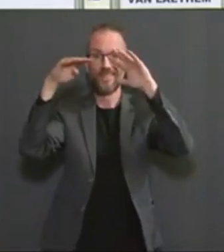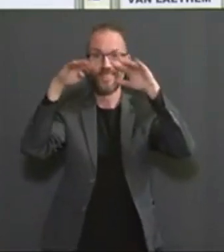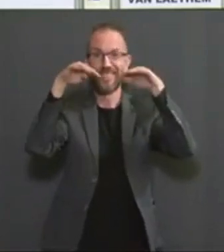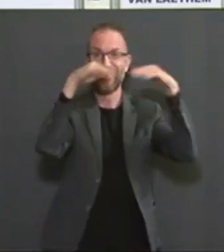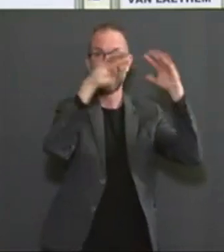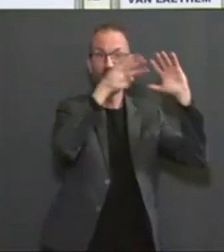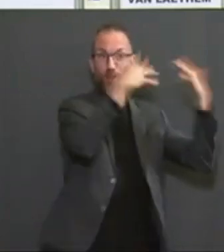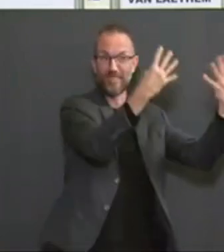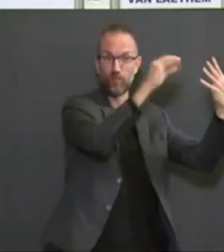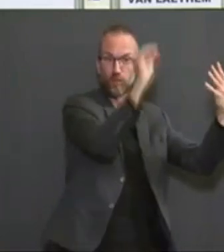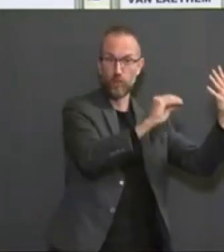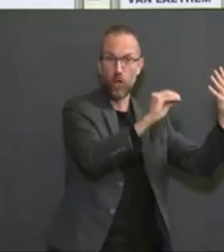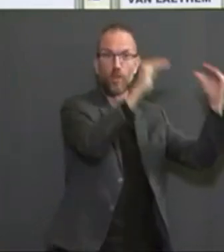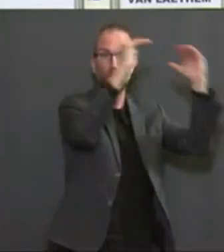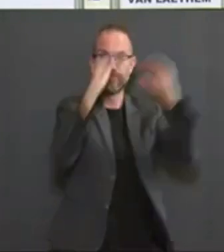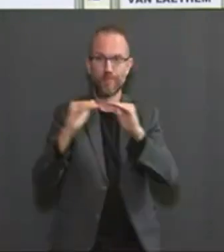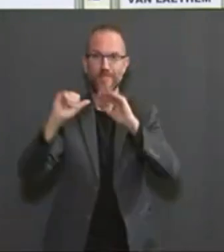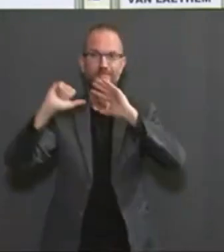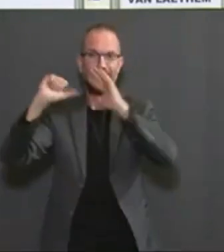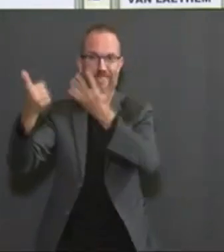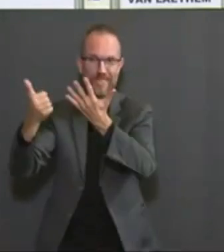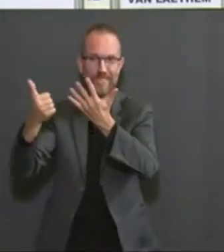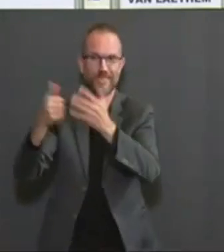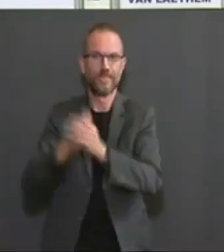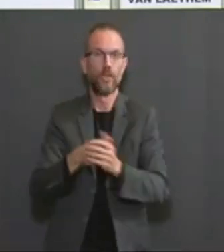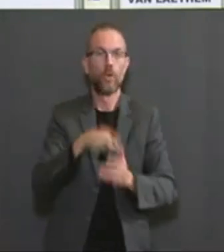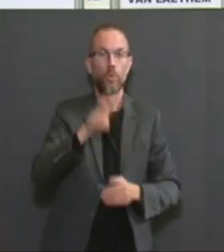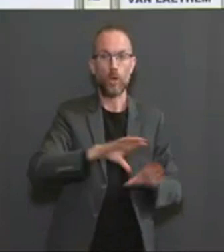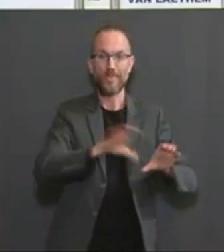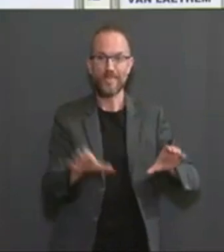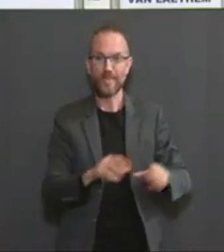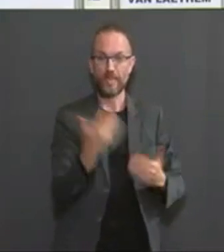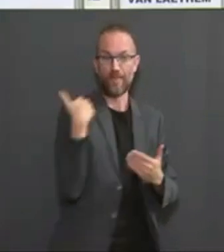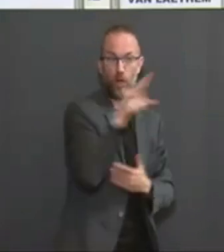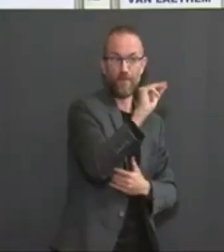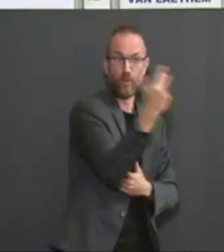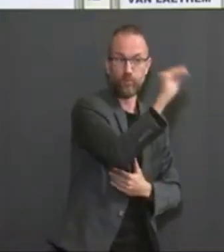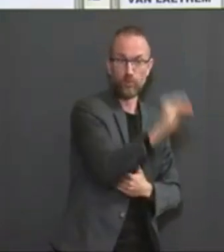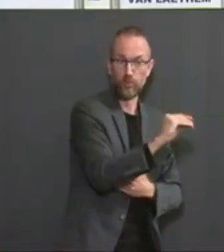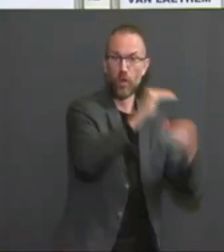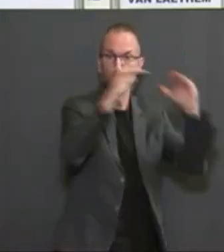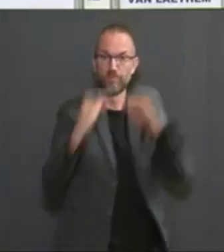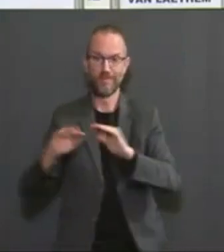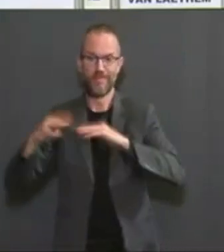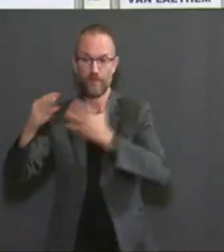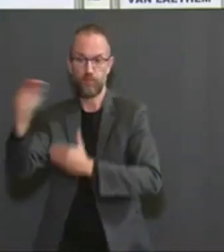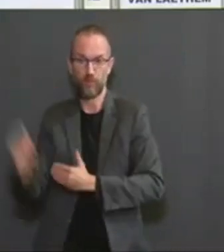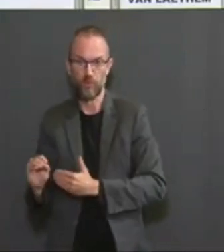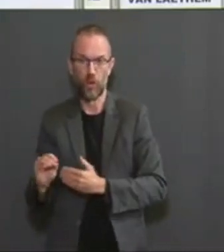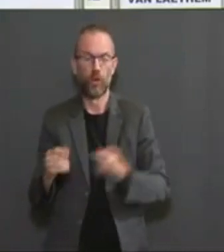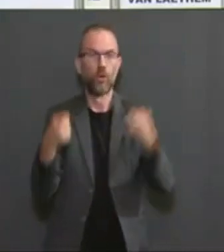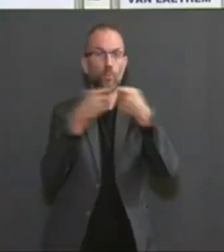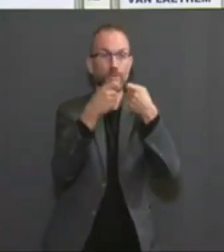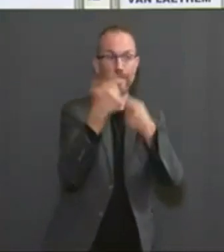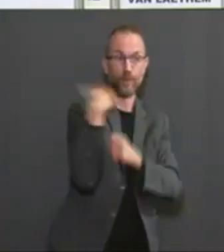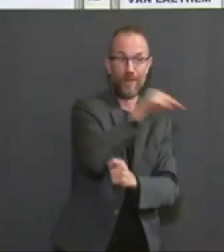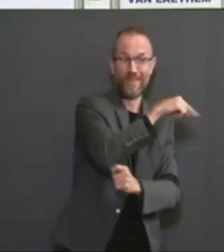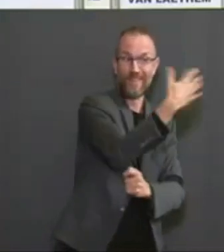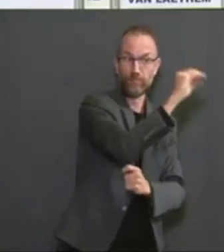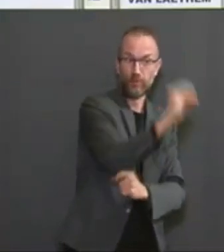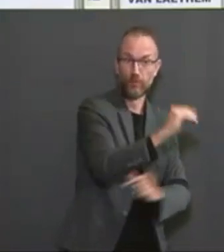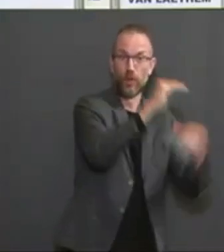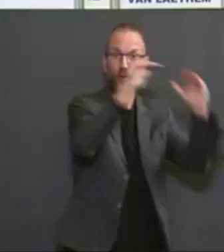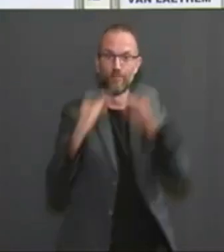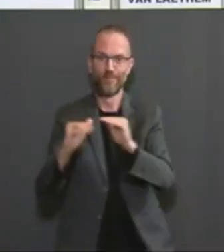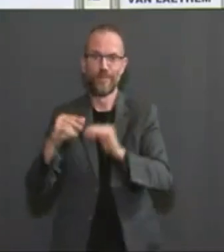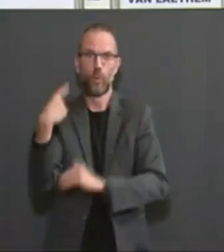28 à 19% et à Bruxelles de 15 à 11%. Donc, pour conclure, l'entièreté des chiffres